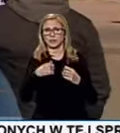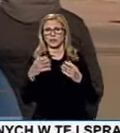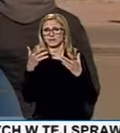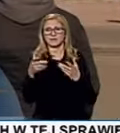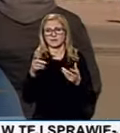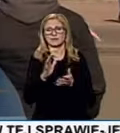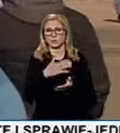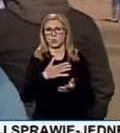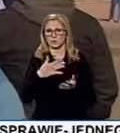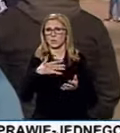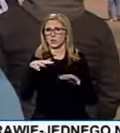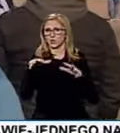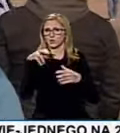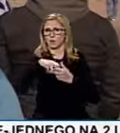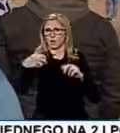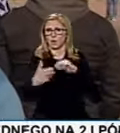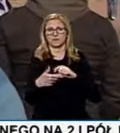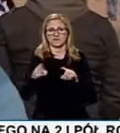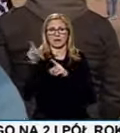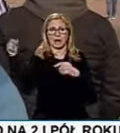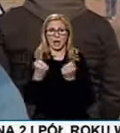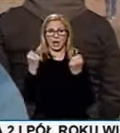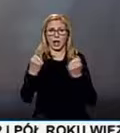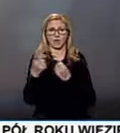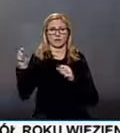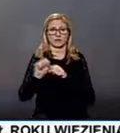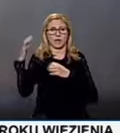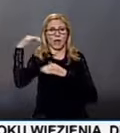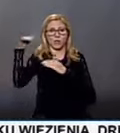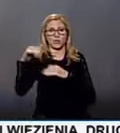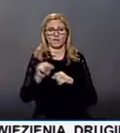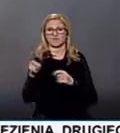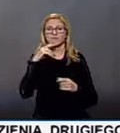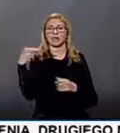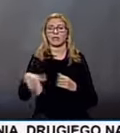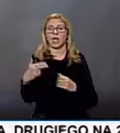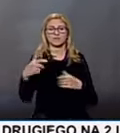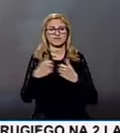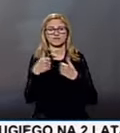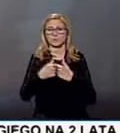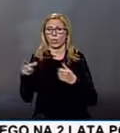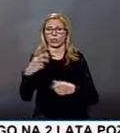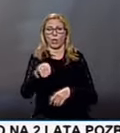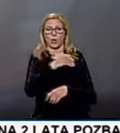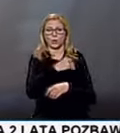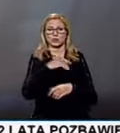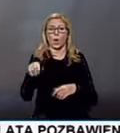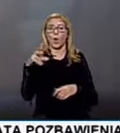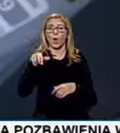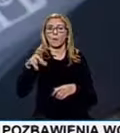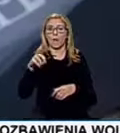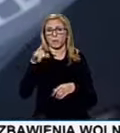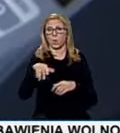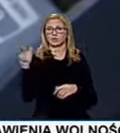na to i mają duży problem. Jest to też w Krakowie, jest to też w Katowicach. Zdaniem taksówkarzy konkurencja jest nieuczciwa, bo kierowcą Ubera może zostać